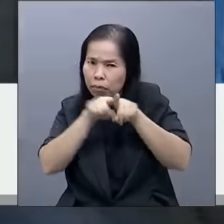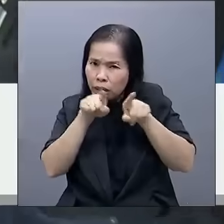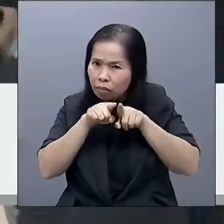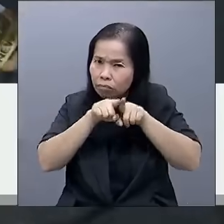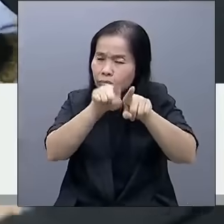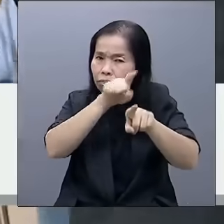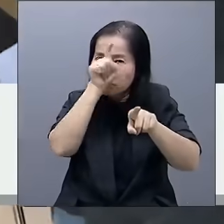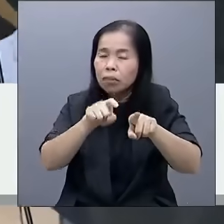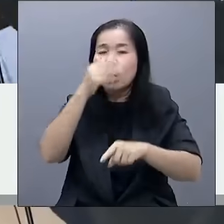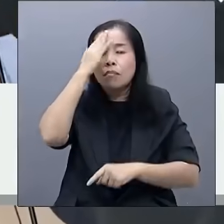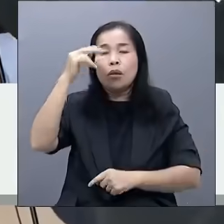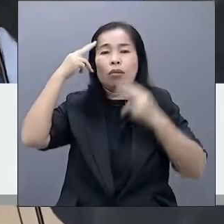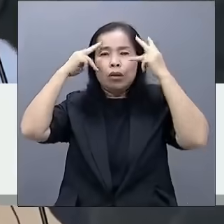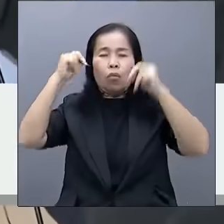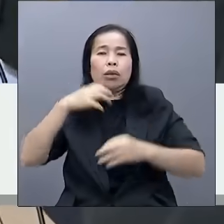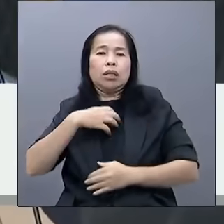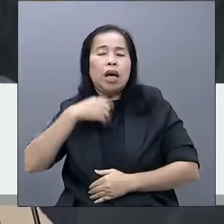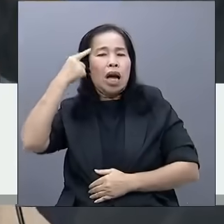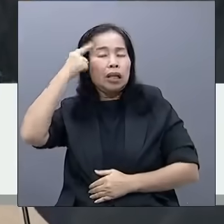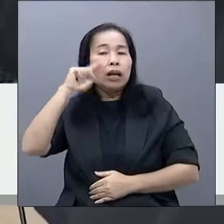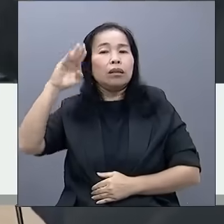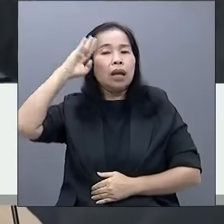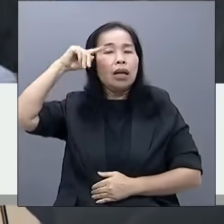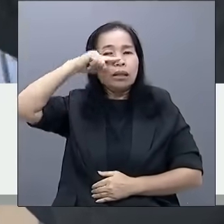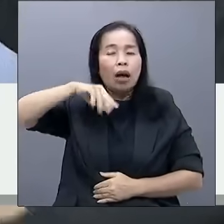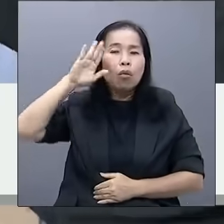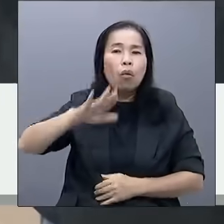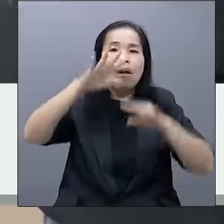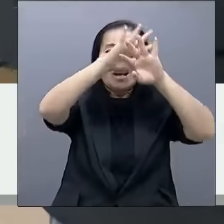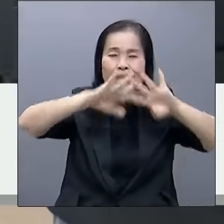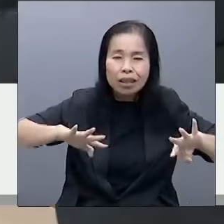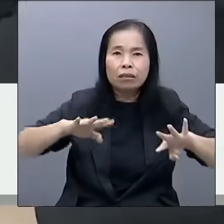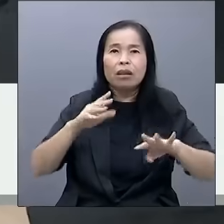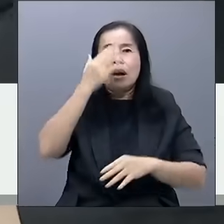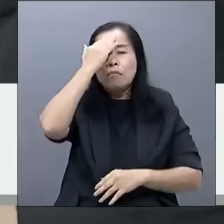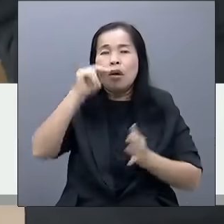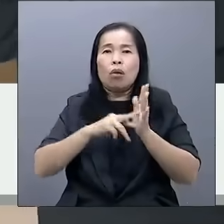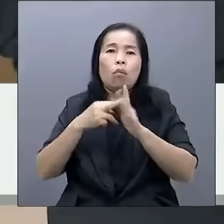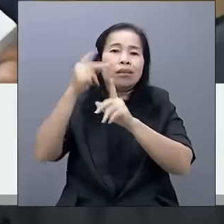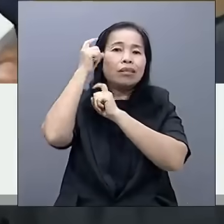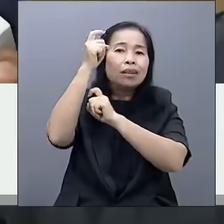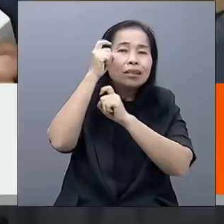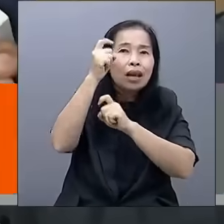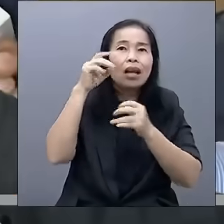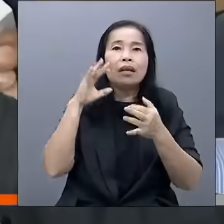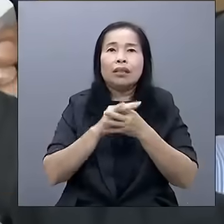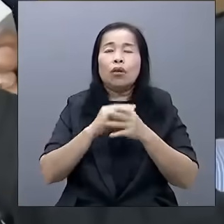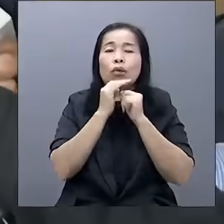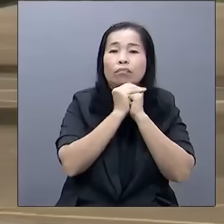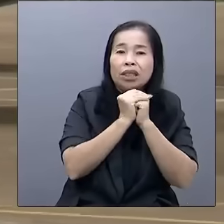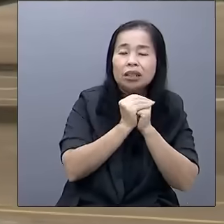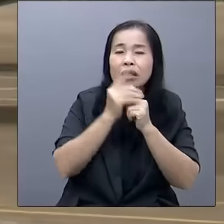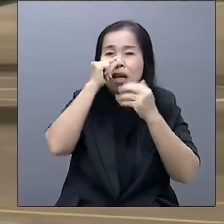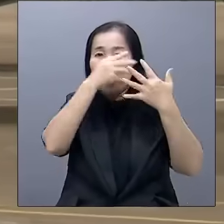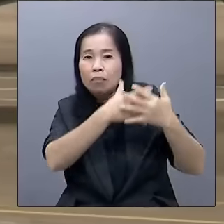ต้องการเห็นบทบาททหารไทยในอาเซียนซึ่งกองทัพไม่เห็นด้วยเพราะสุ่มเสี่ยงกระทบดุลอำนาจระหว่างจีนและสหรัฐ